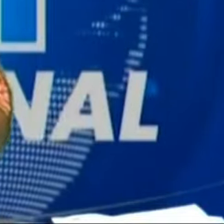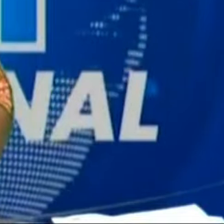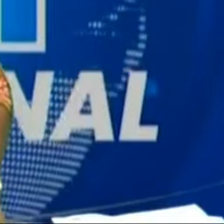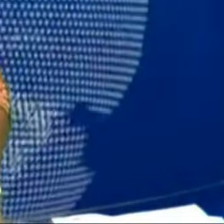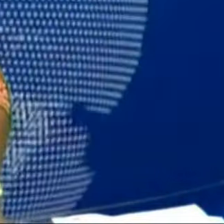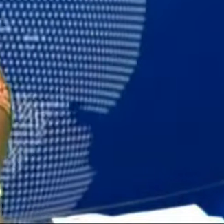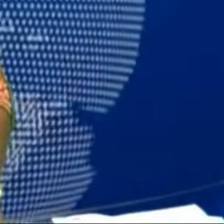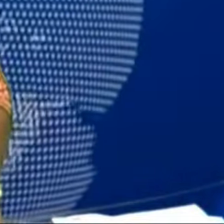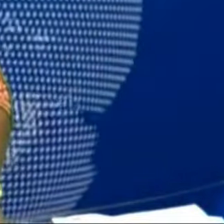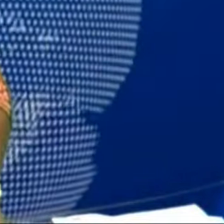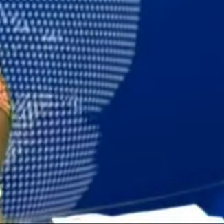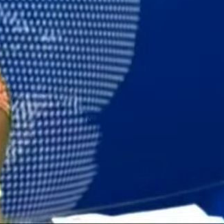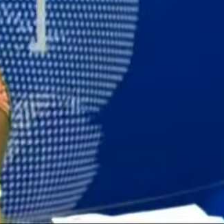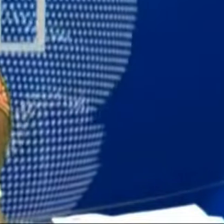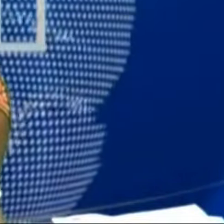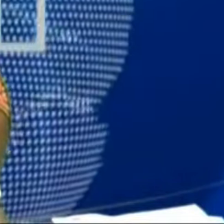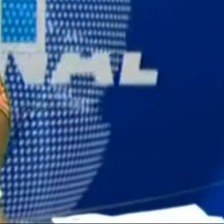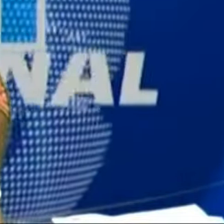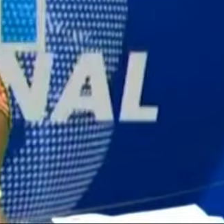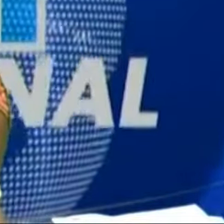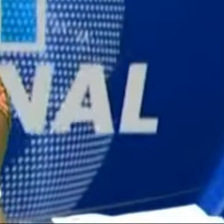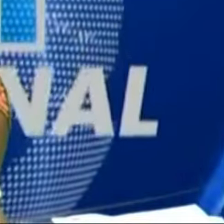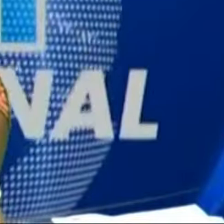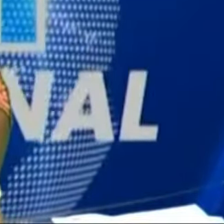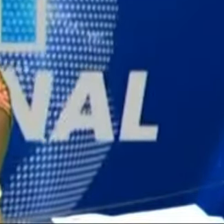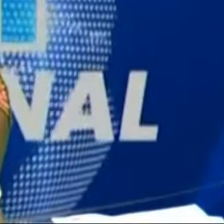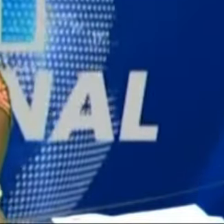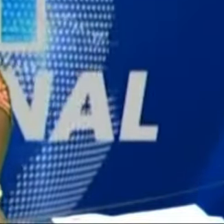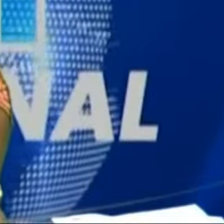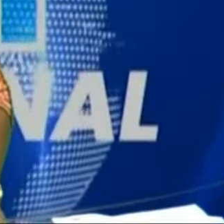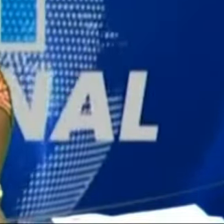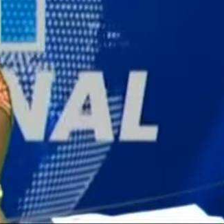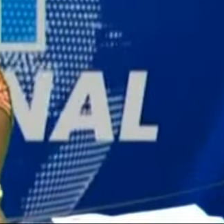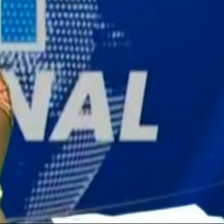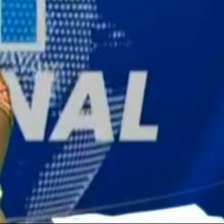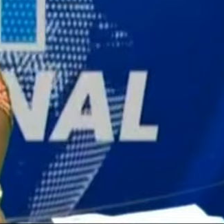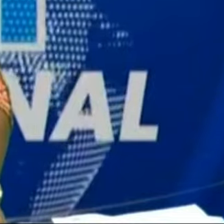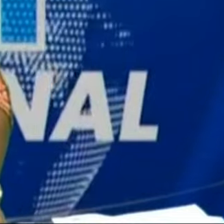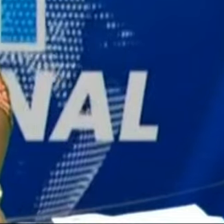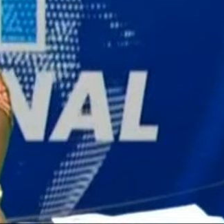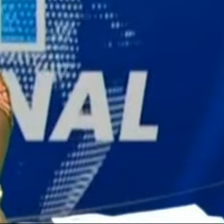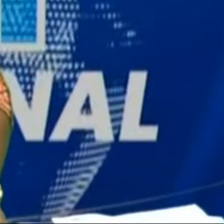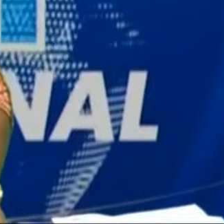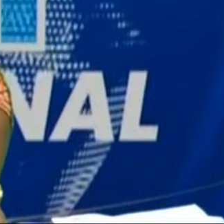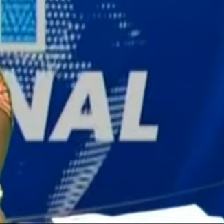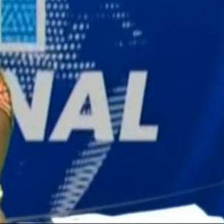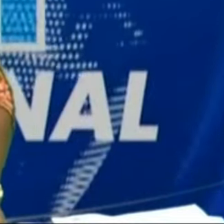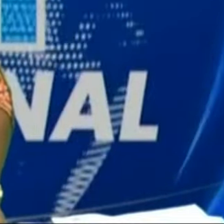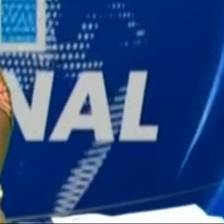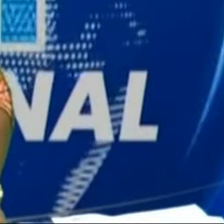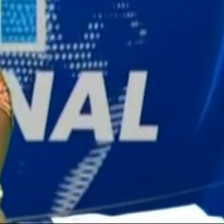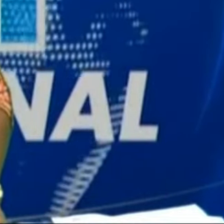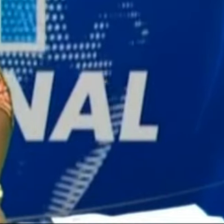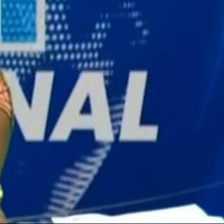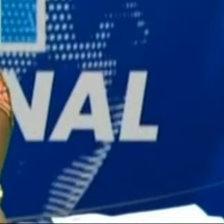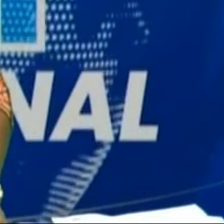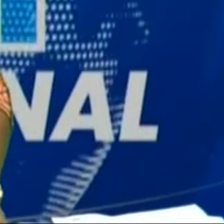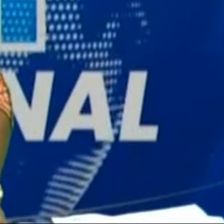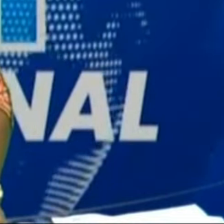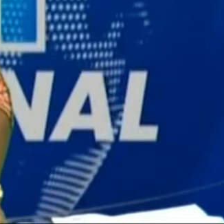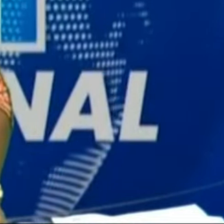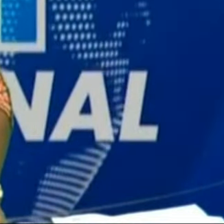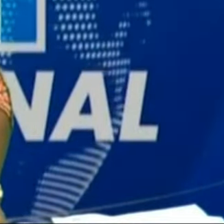cours de cette réunion, le chef de l'État, Félix-Antoine Tshisekedi, a ordonné au Haut Commandement Militaire de mettre en œuvre